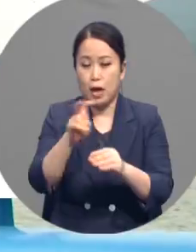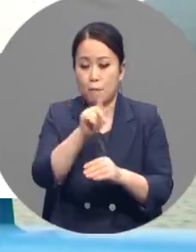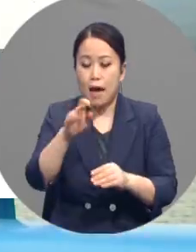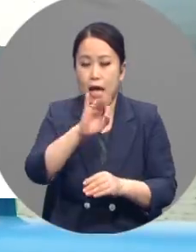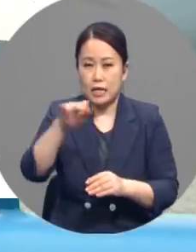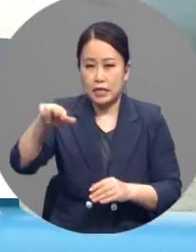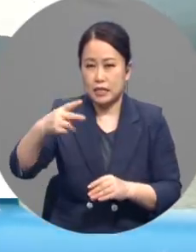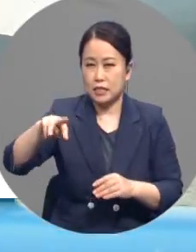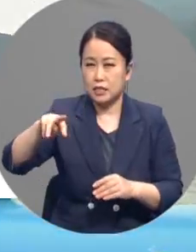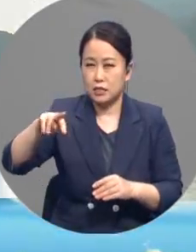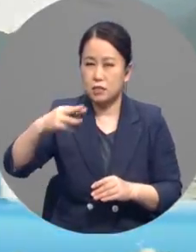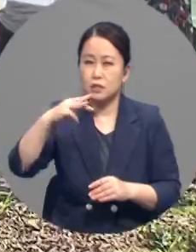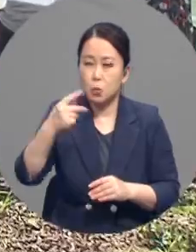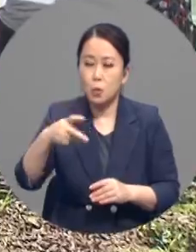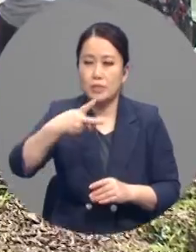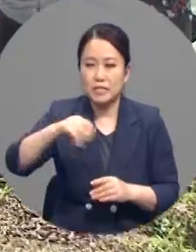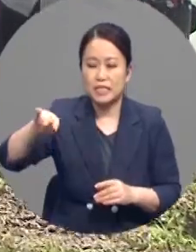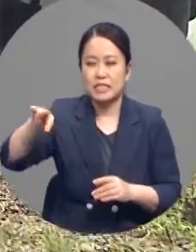마이크로시스틴도 검출됐습니다.